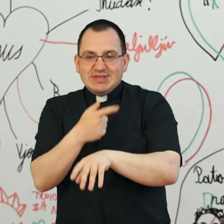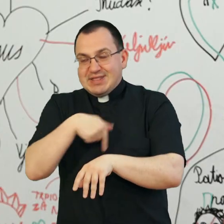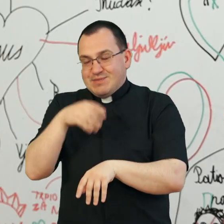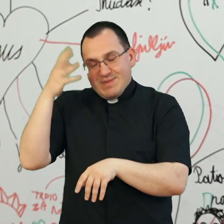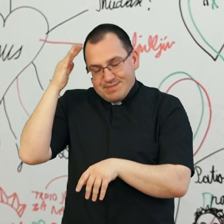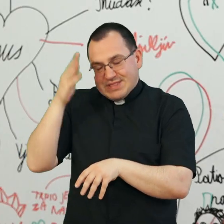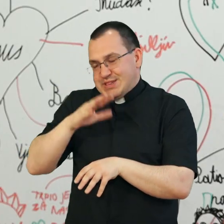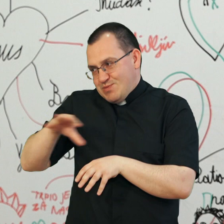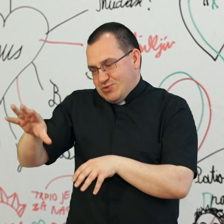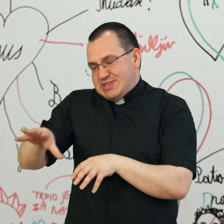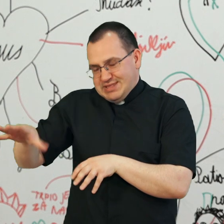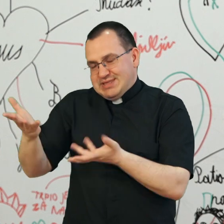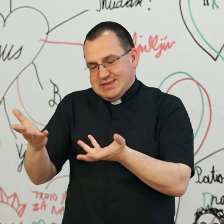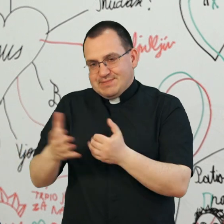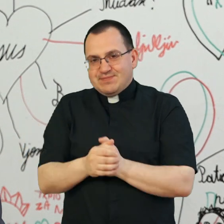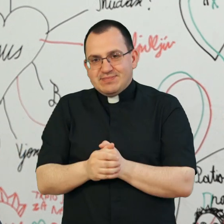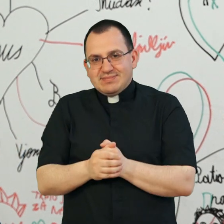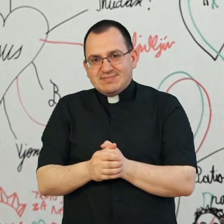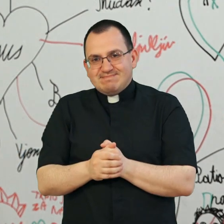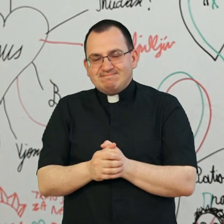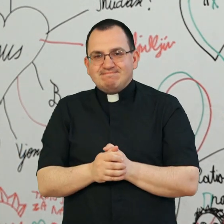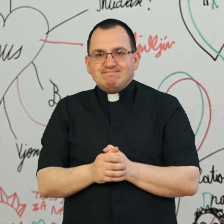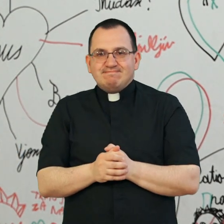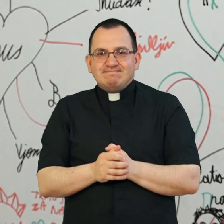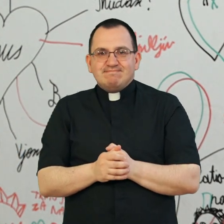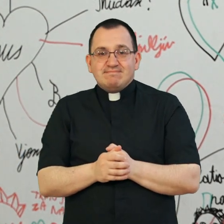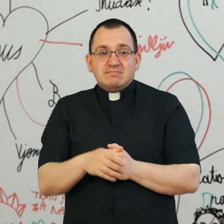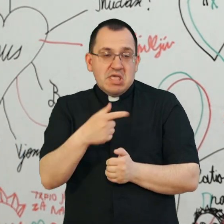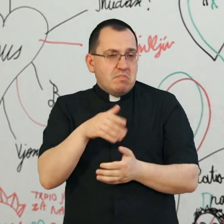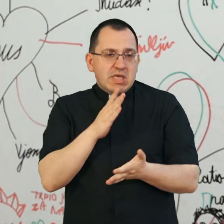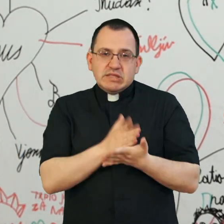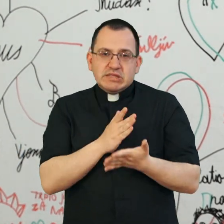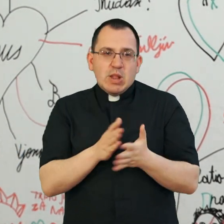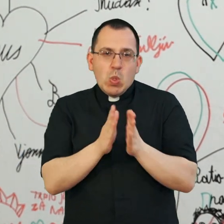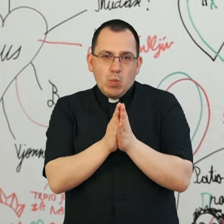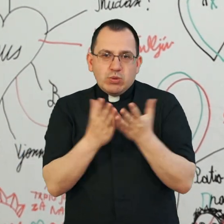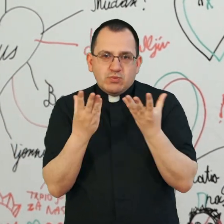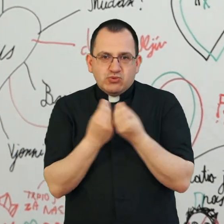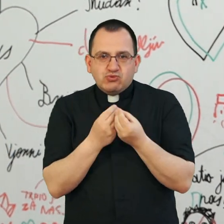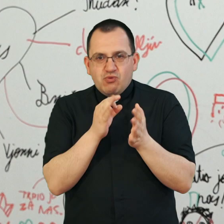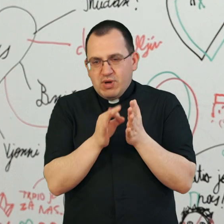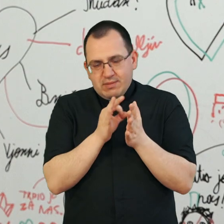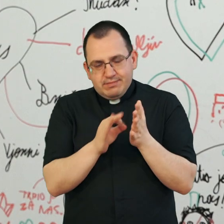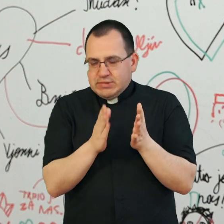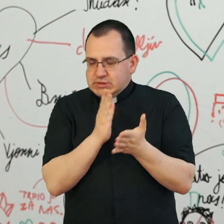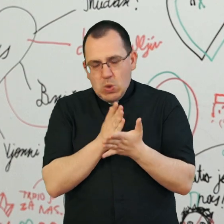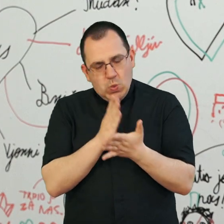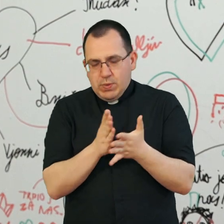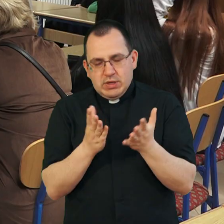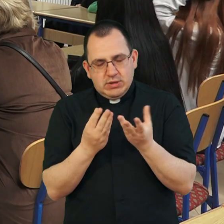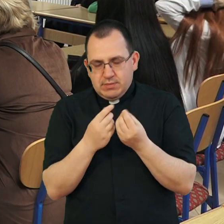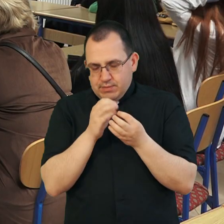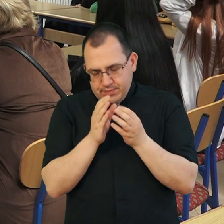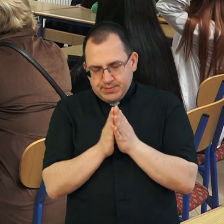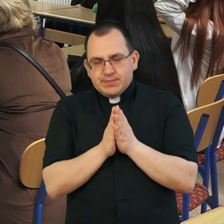način zaboravili, makar su oni stalno u našim molitvama i kod svete mise i se uvijek spominjemo i molimo za mir u